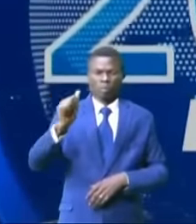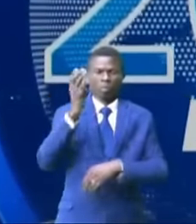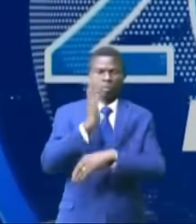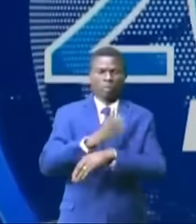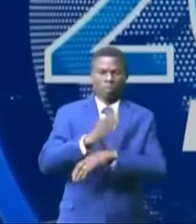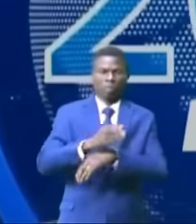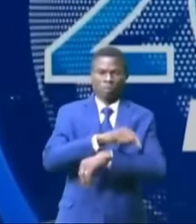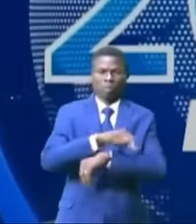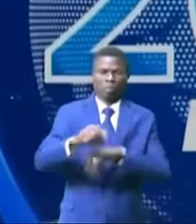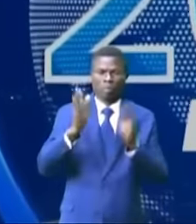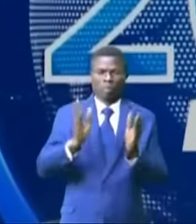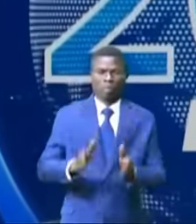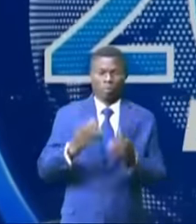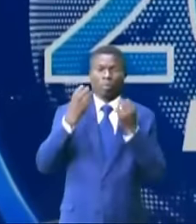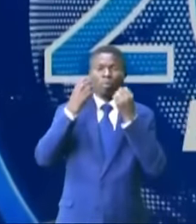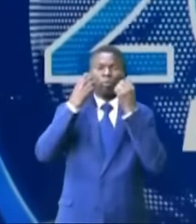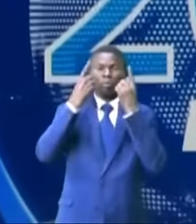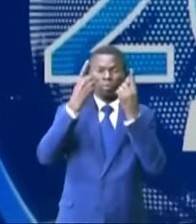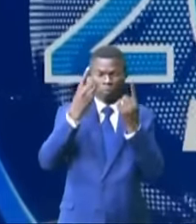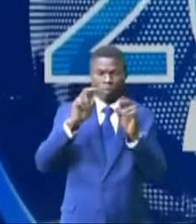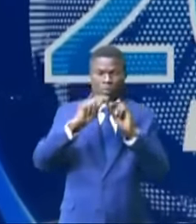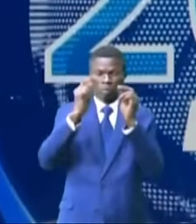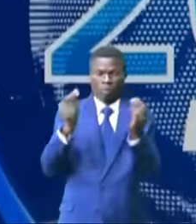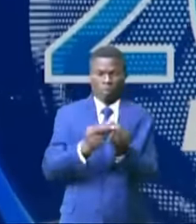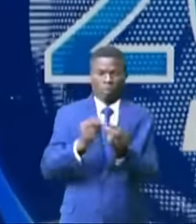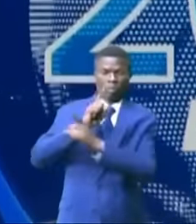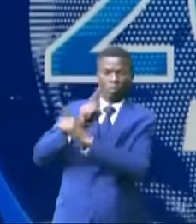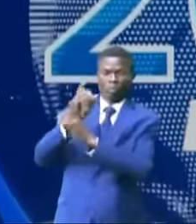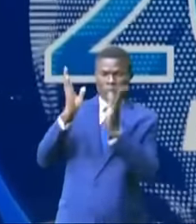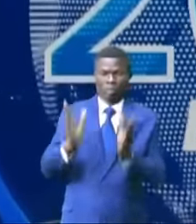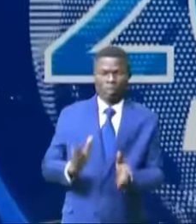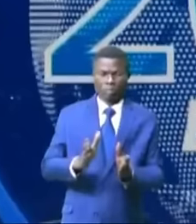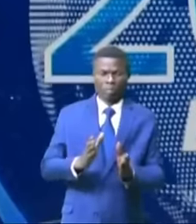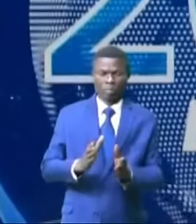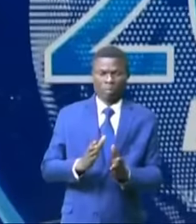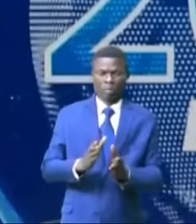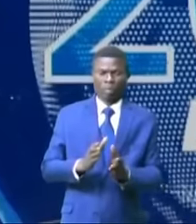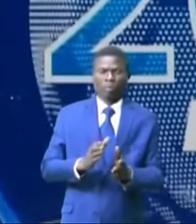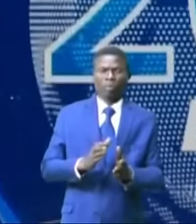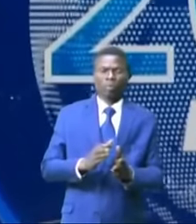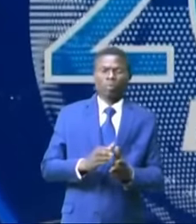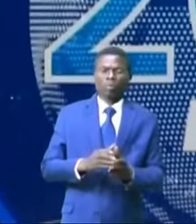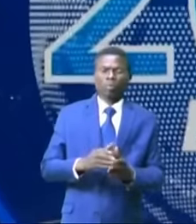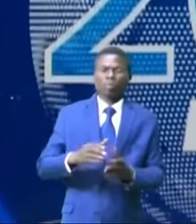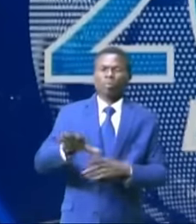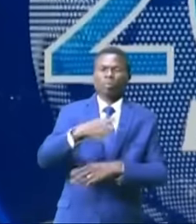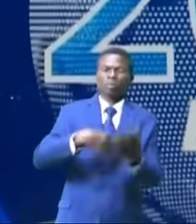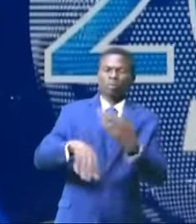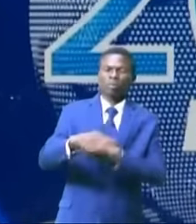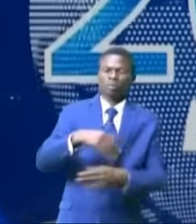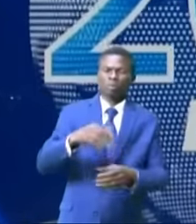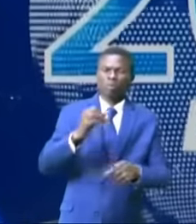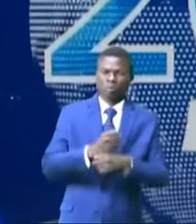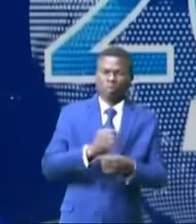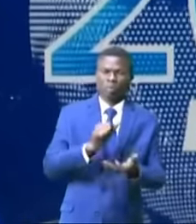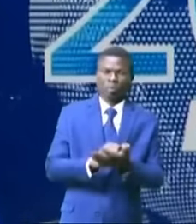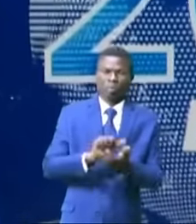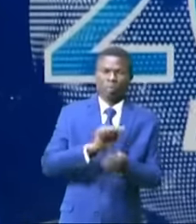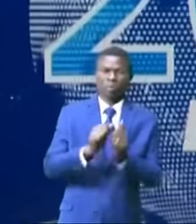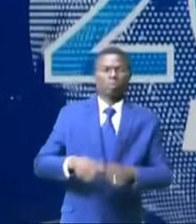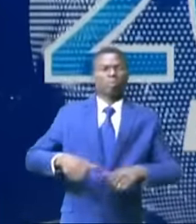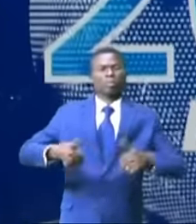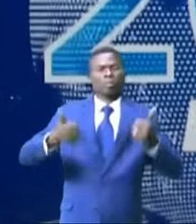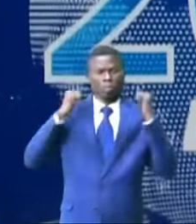de la RVA a été surpris de voir un groupe de syndicalistes s'activer dans une manifestation publique sous prétexte de